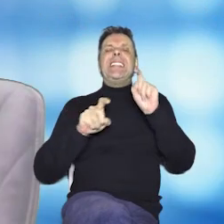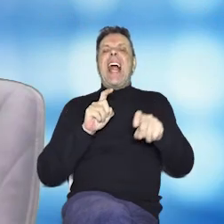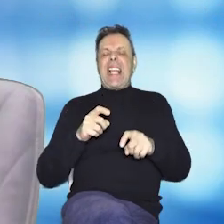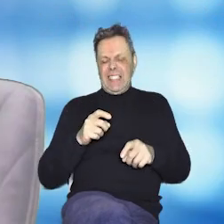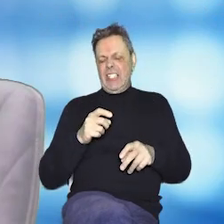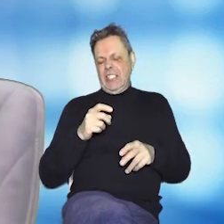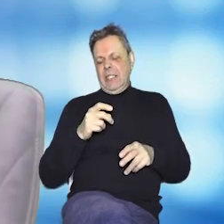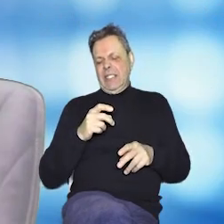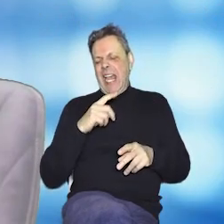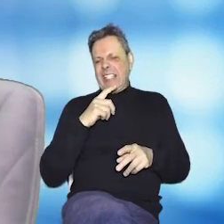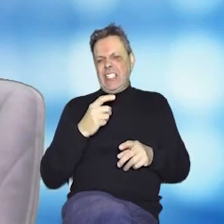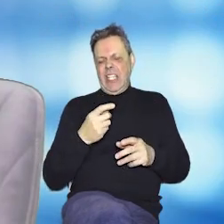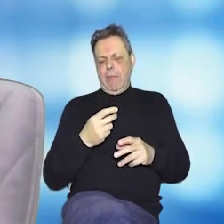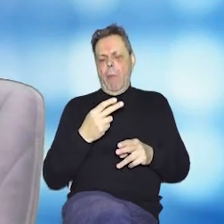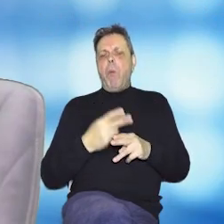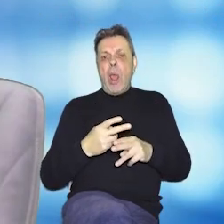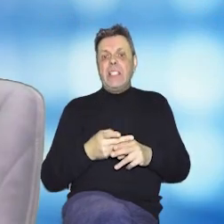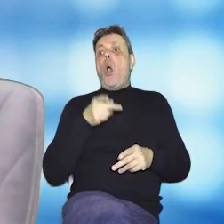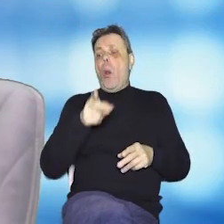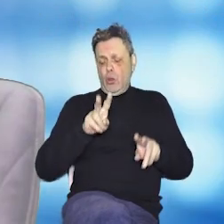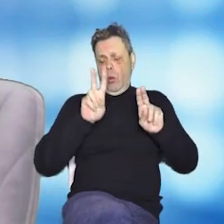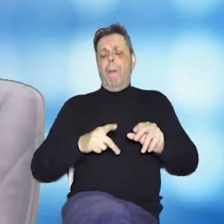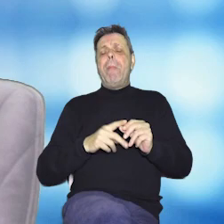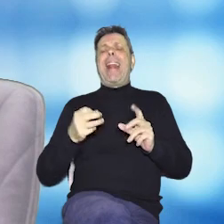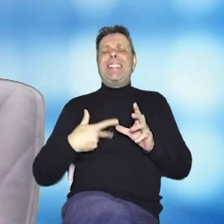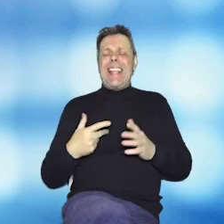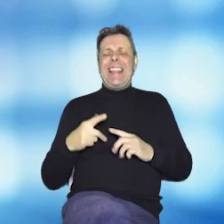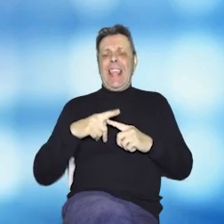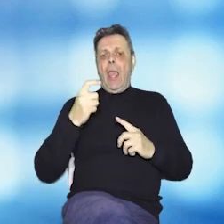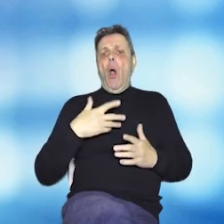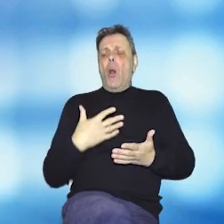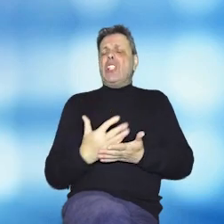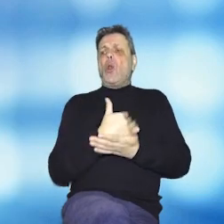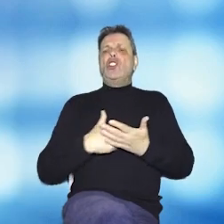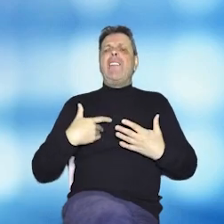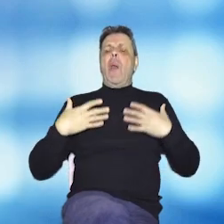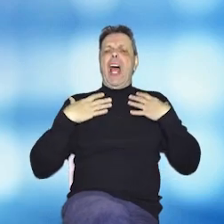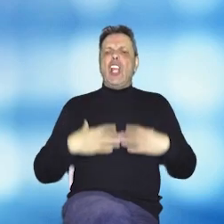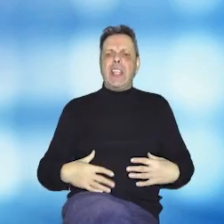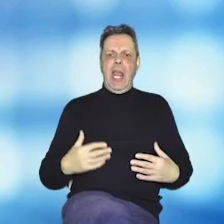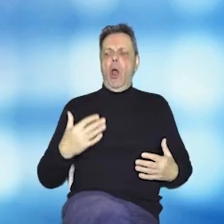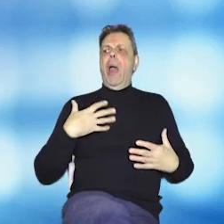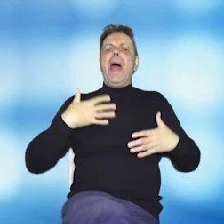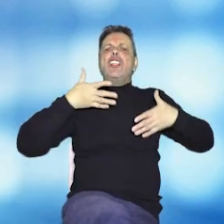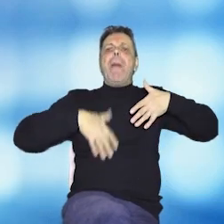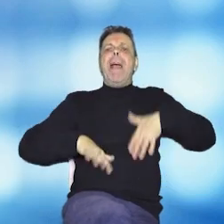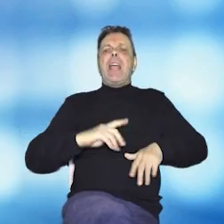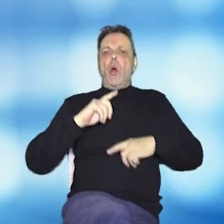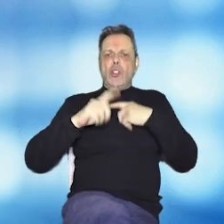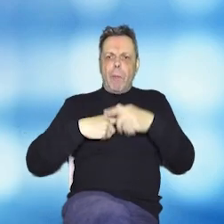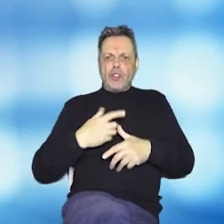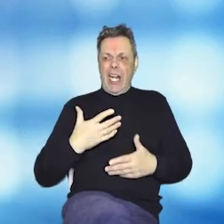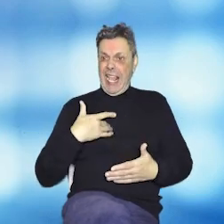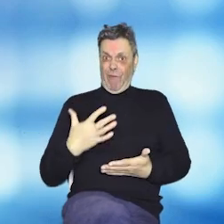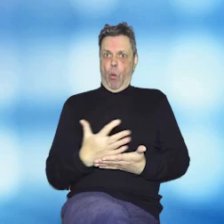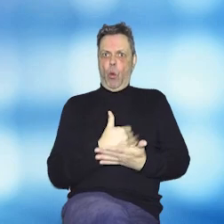definiciji paraziti. Jel? Jer oni iskorištavaju nas, oni iskorištavaju naše tijelo, iskorištavaju naše metaboličke procese na